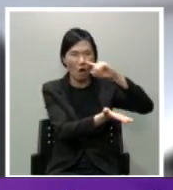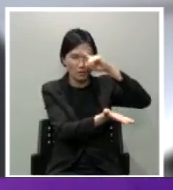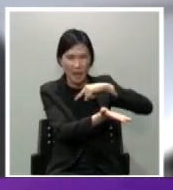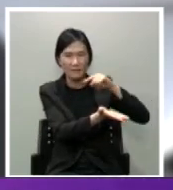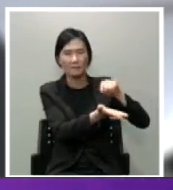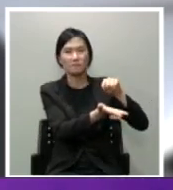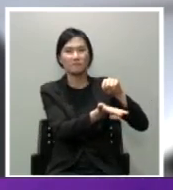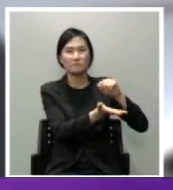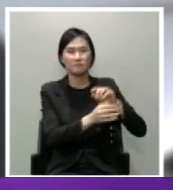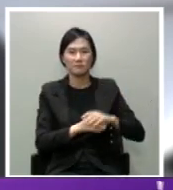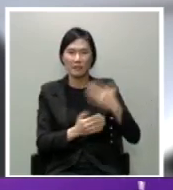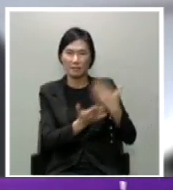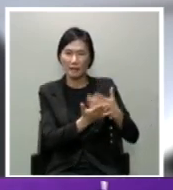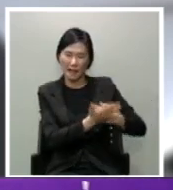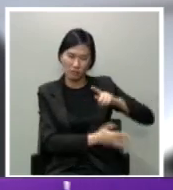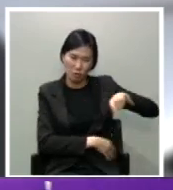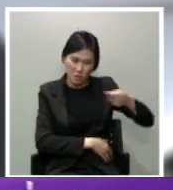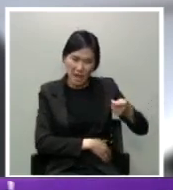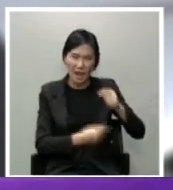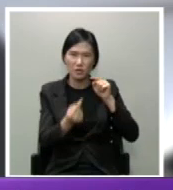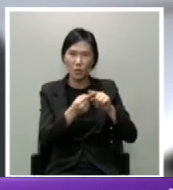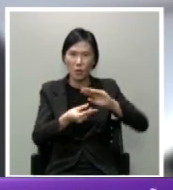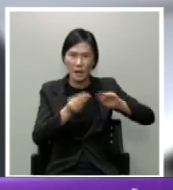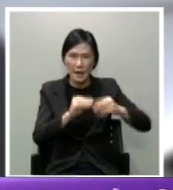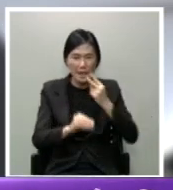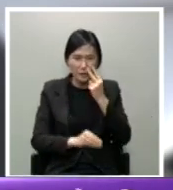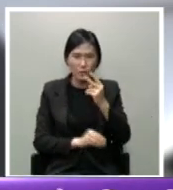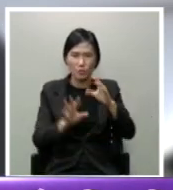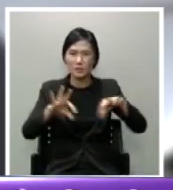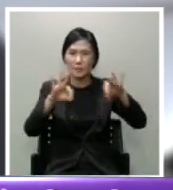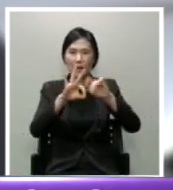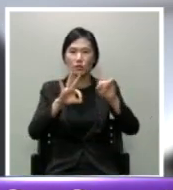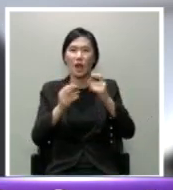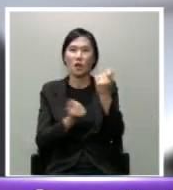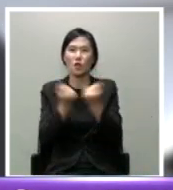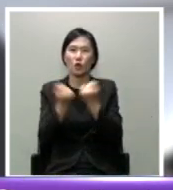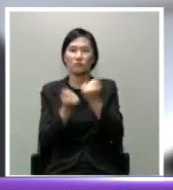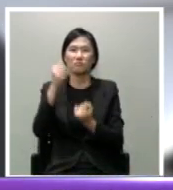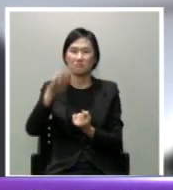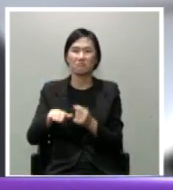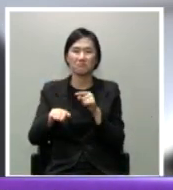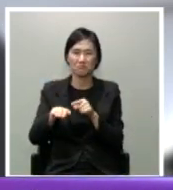าลไทยโดยเฉพาะตัวแรกที่ต้องโดนก่อนรถยนต์